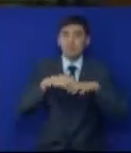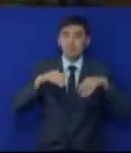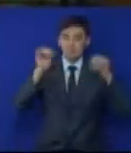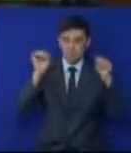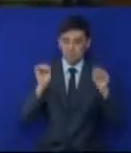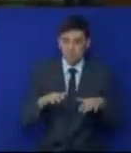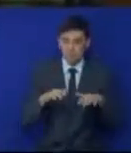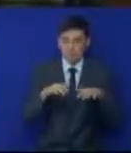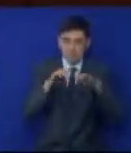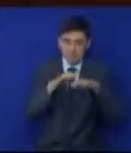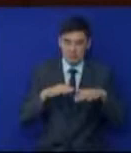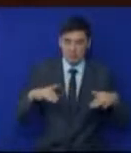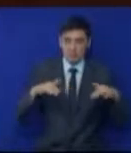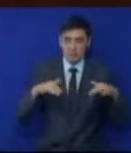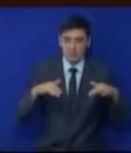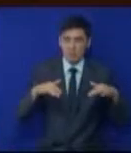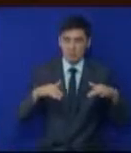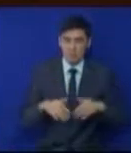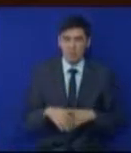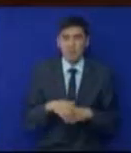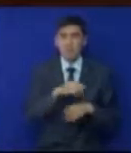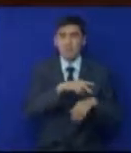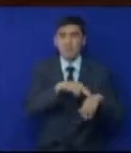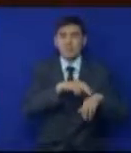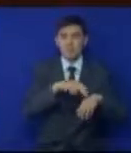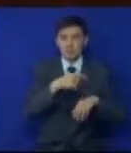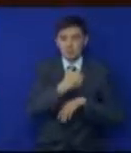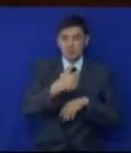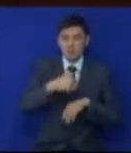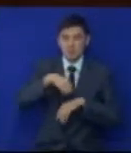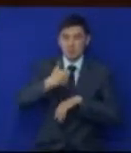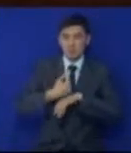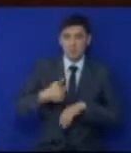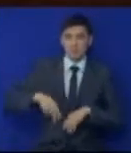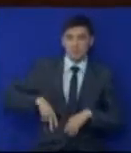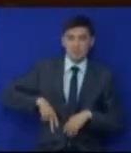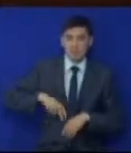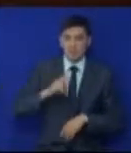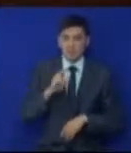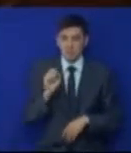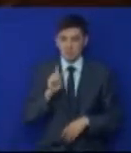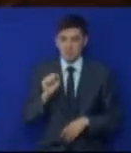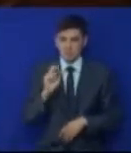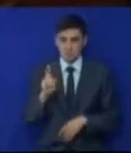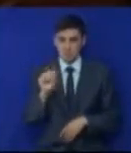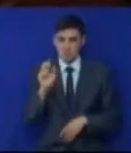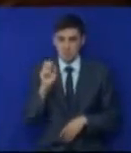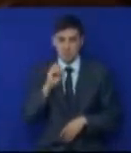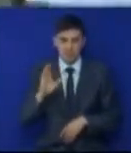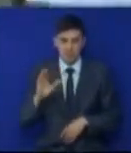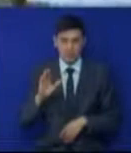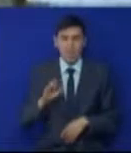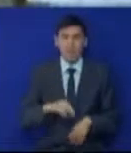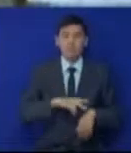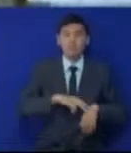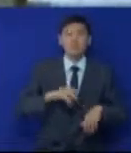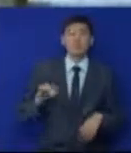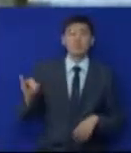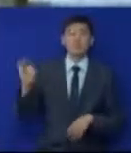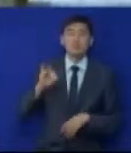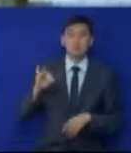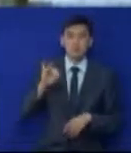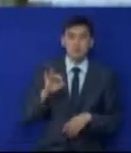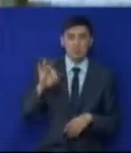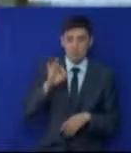жеке құрамды құттықтаған қалалық ішкі істер басқармасының басшысы Дулат Қазақбаев қазақстандық полицияның тарихы ішкі істер органдары